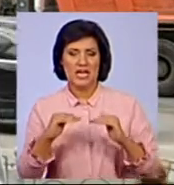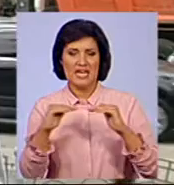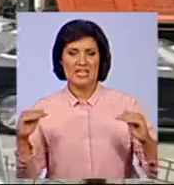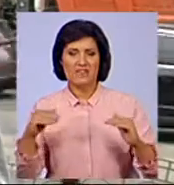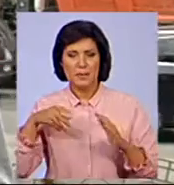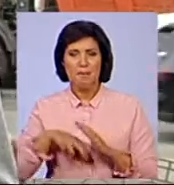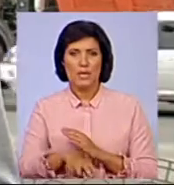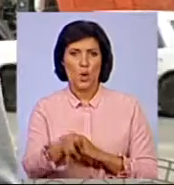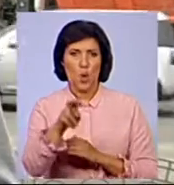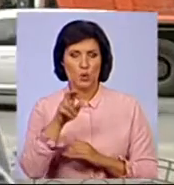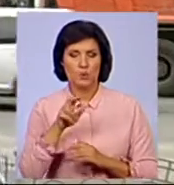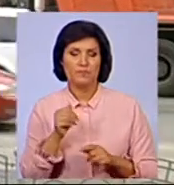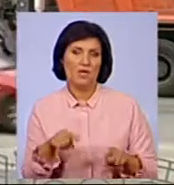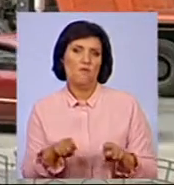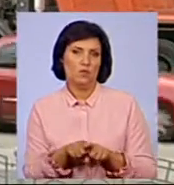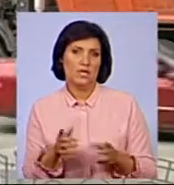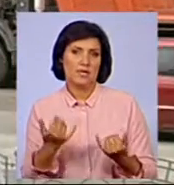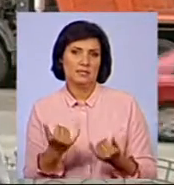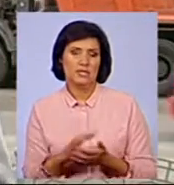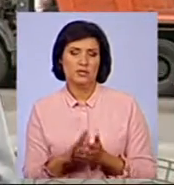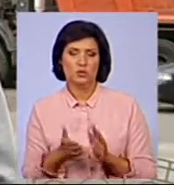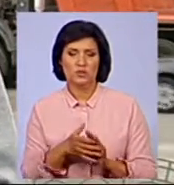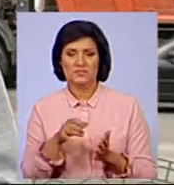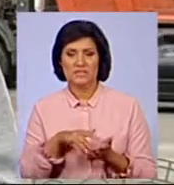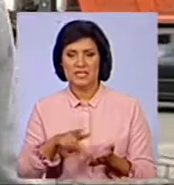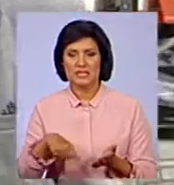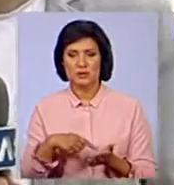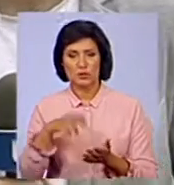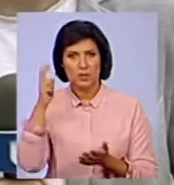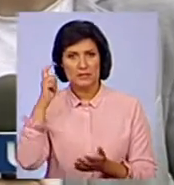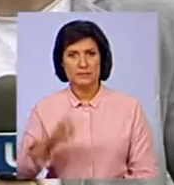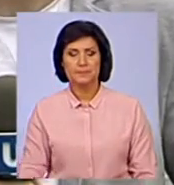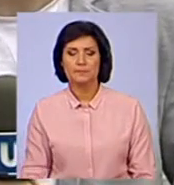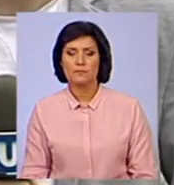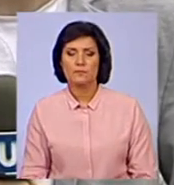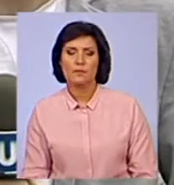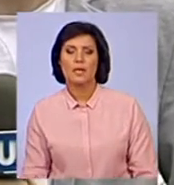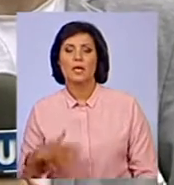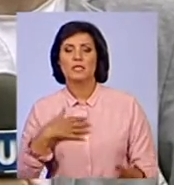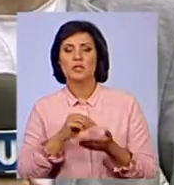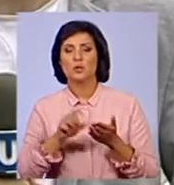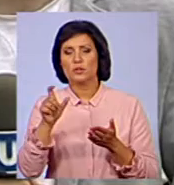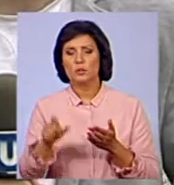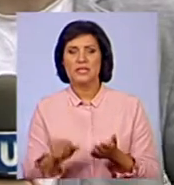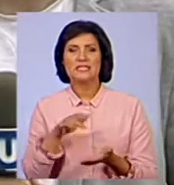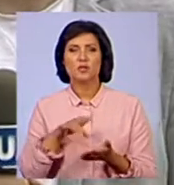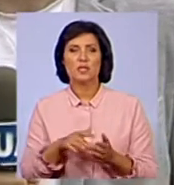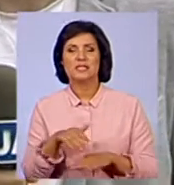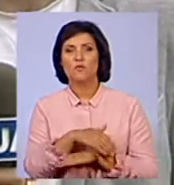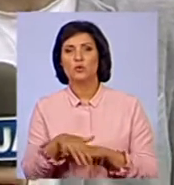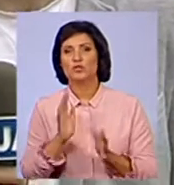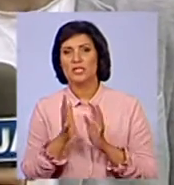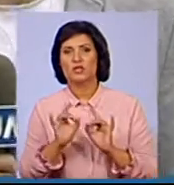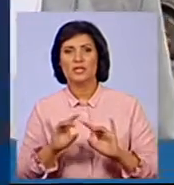самого переходу. От така, власне, зараз ситуація в центрі столиці. Богдан Хворостян зі столичної вулиці